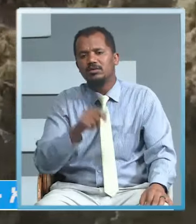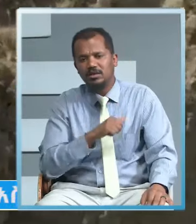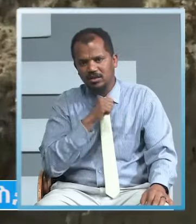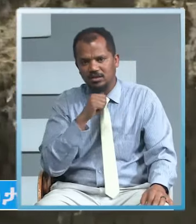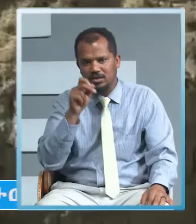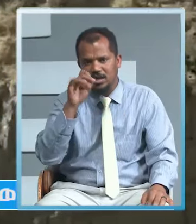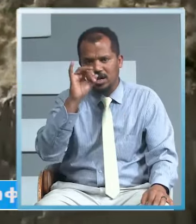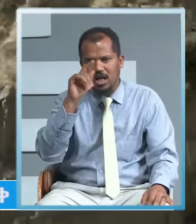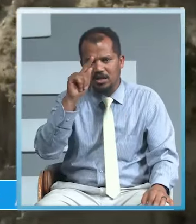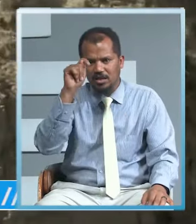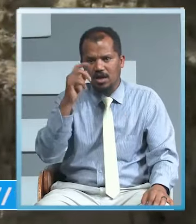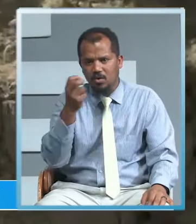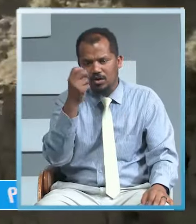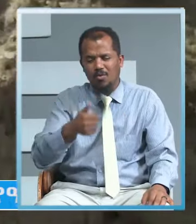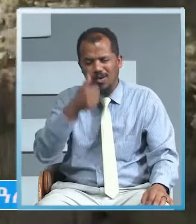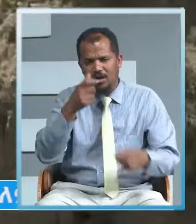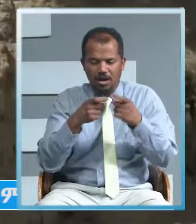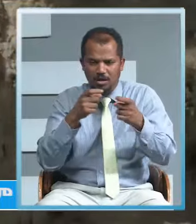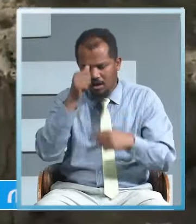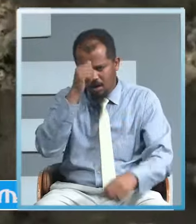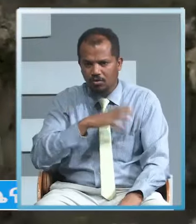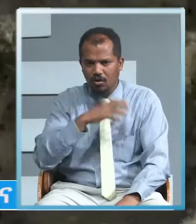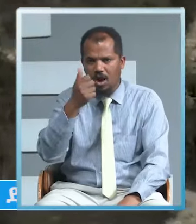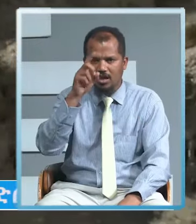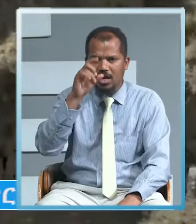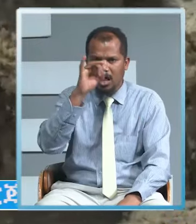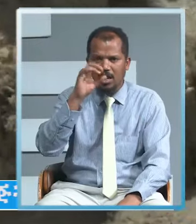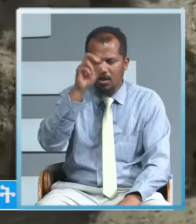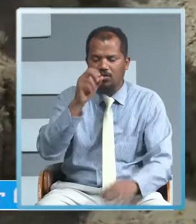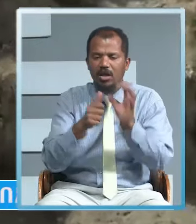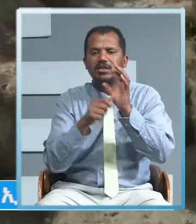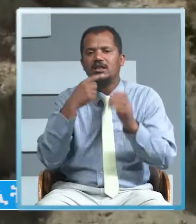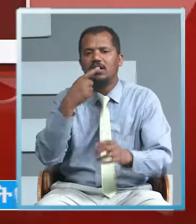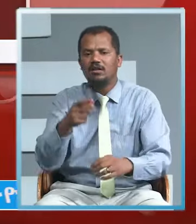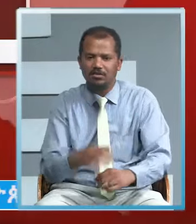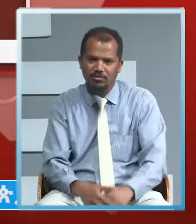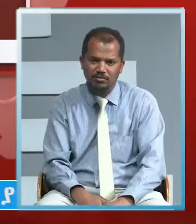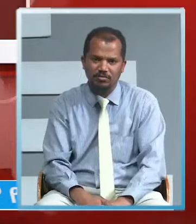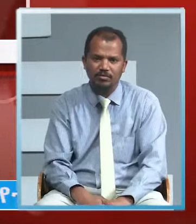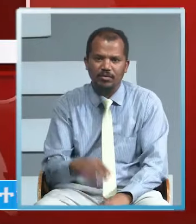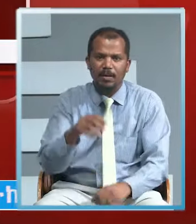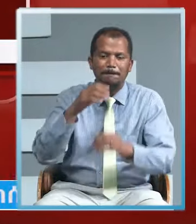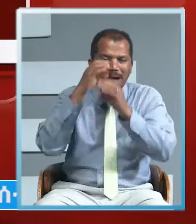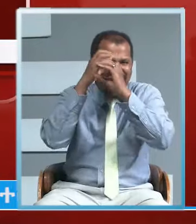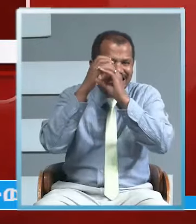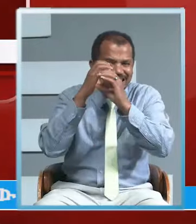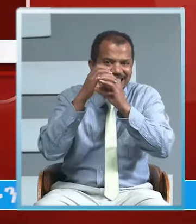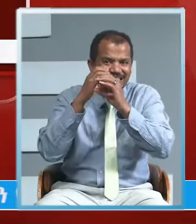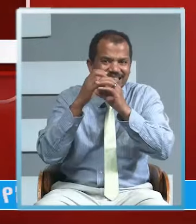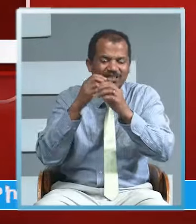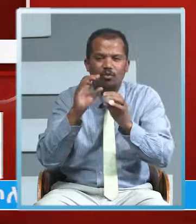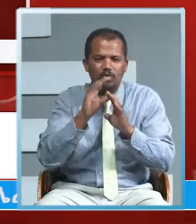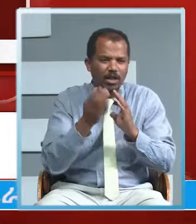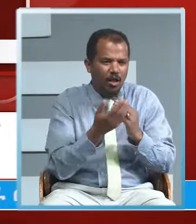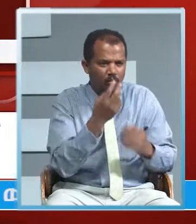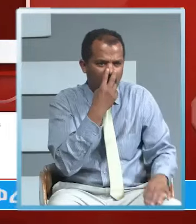እንዳልተገኘ የደላንታ ወረዳ ዋና አስተዳዳሪ አቶ አያሌው በሪሁን ለኢሳት ገልጿል። መሐንዲሶቹ ባለሙያዎቹ ገቡ፣ ሁኔታውን